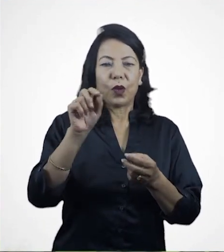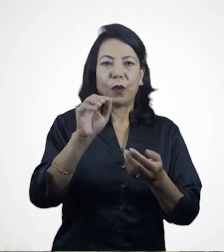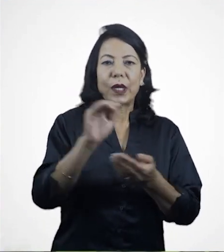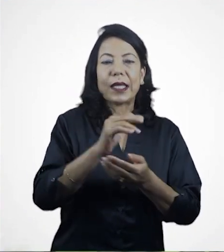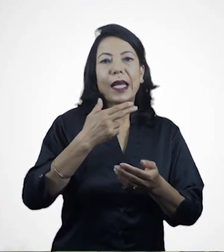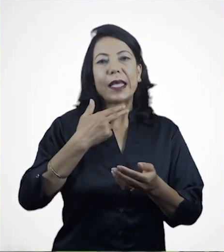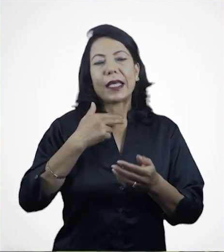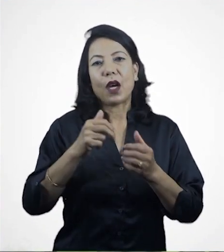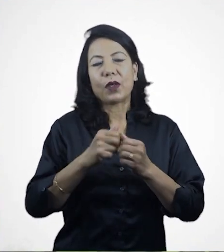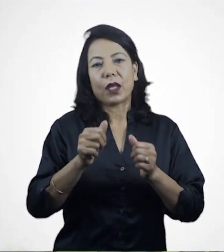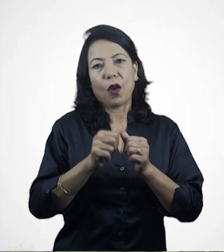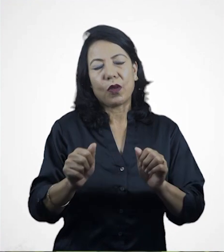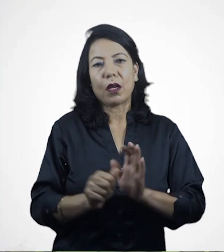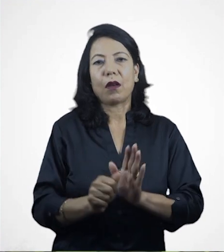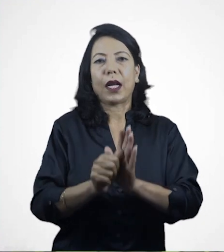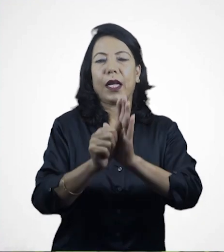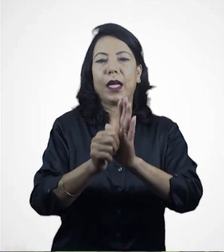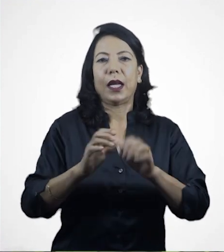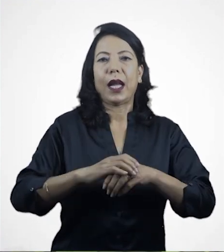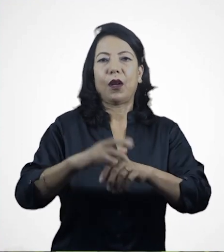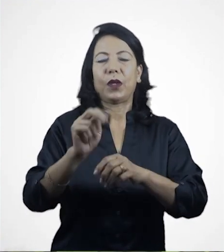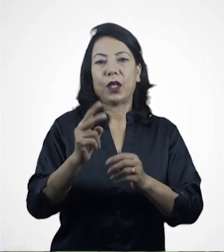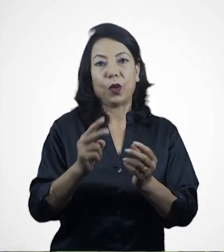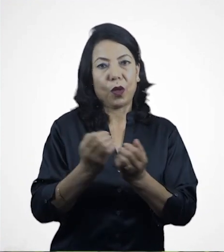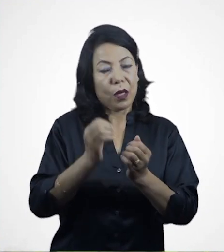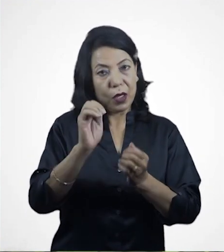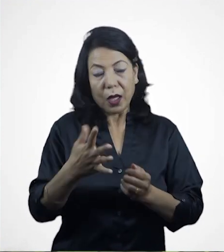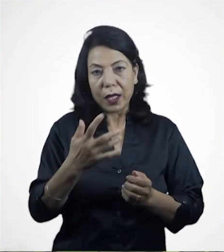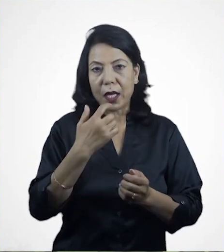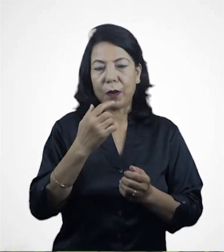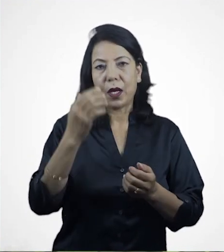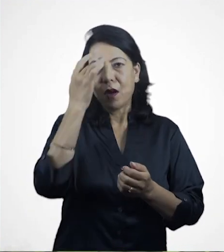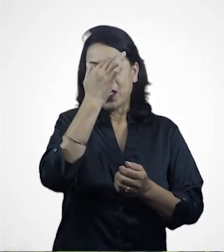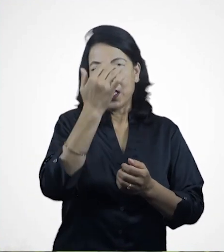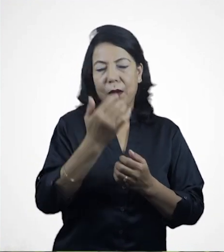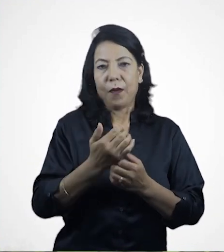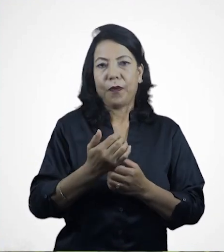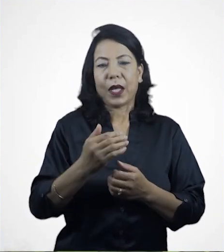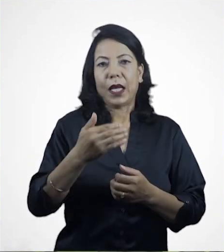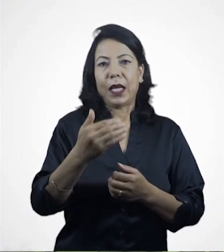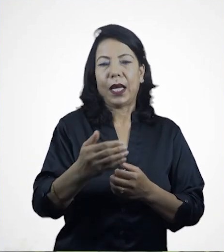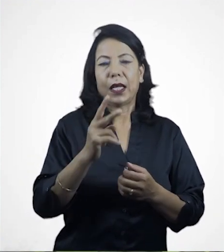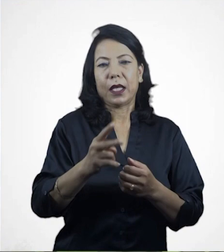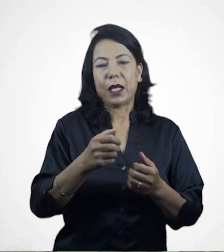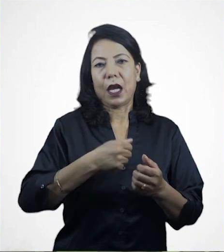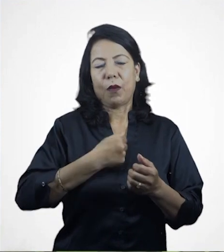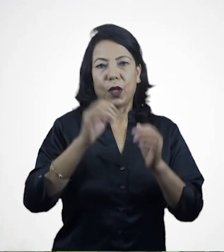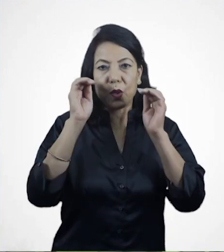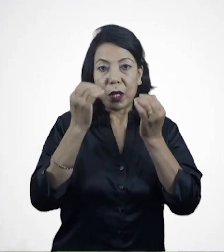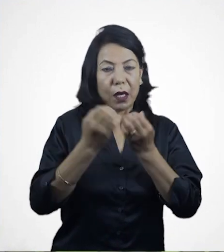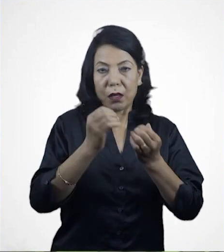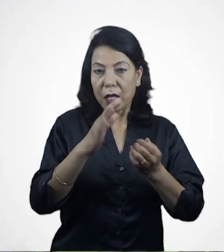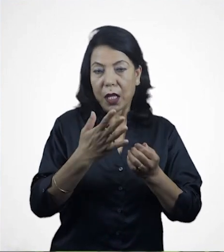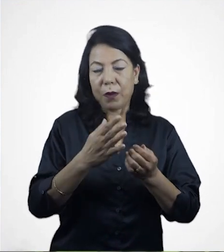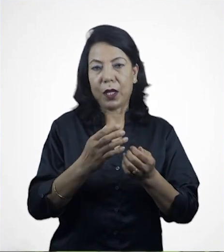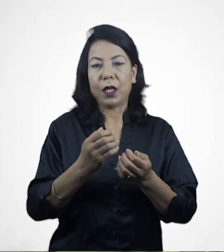ते जाईनी अंसार अगाडे बड़ावन सकना परे। यूगरणों सक्केने मन देखी त्यो अटीजम लाई चाईनी ते ती आपुले कियर गरणों ना